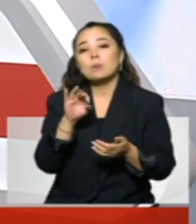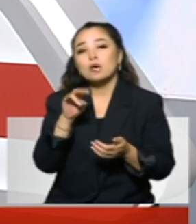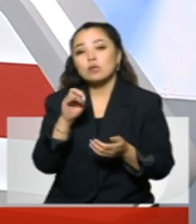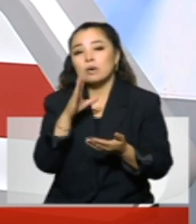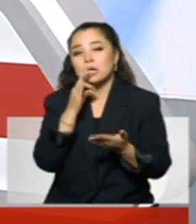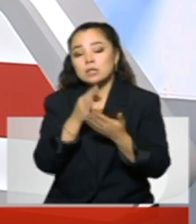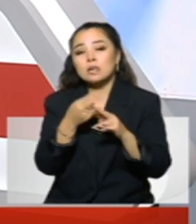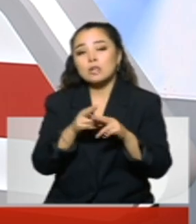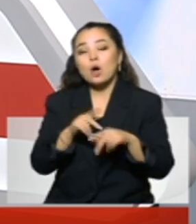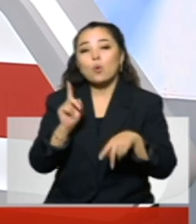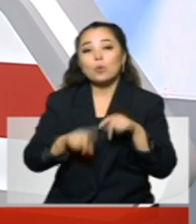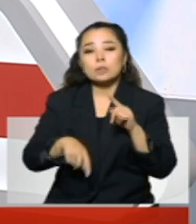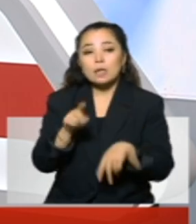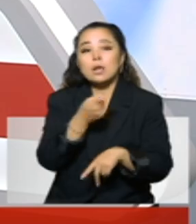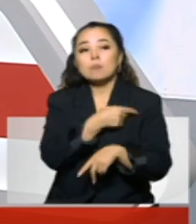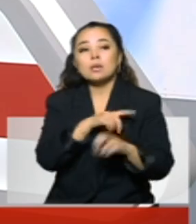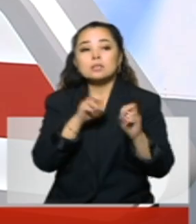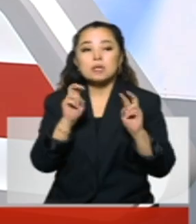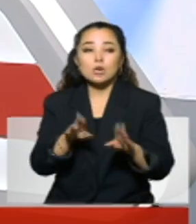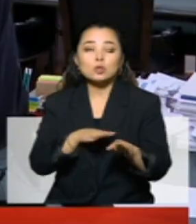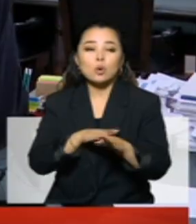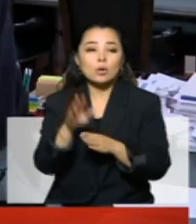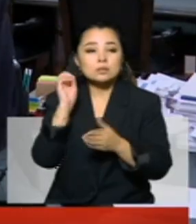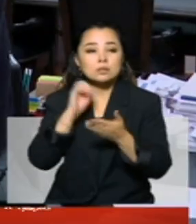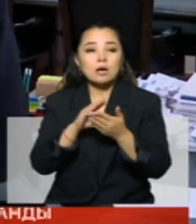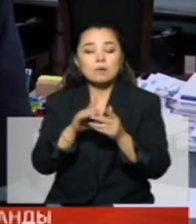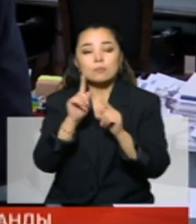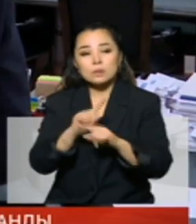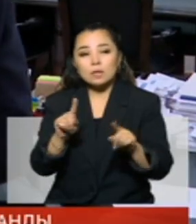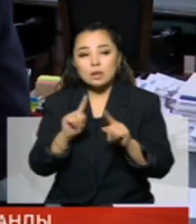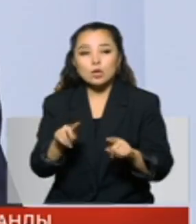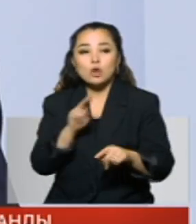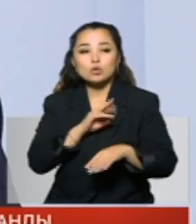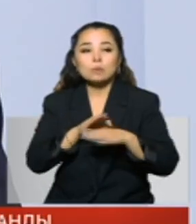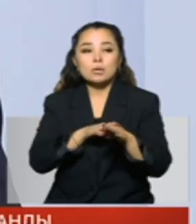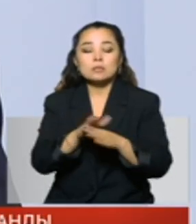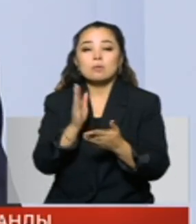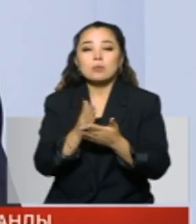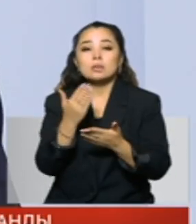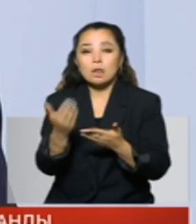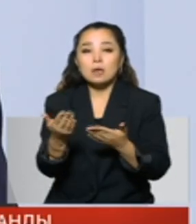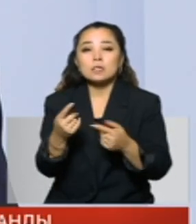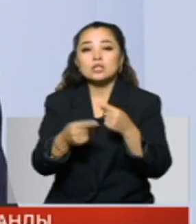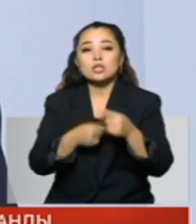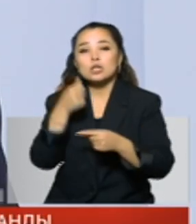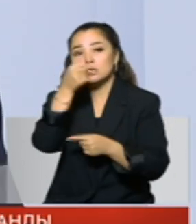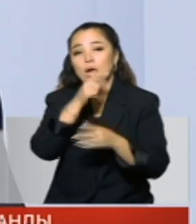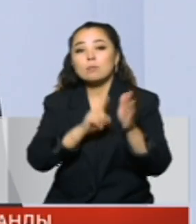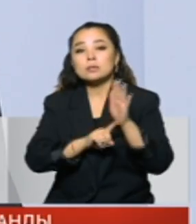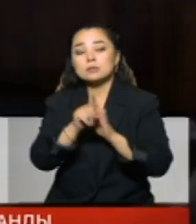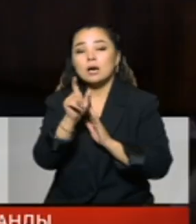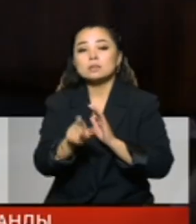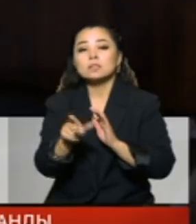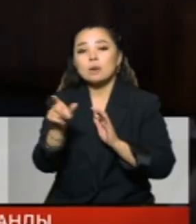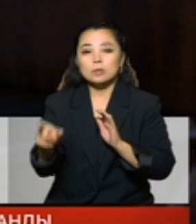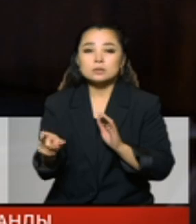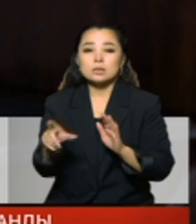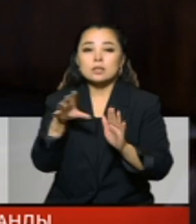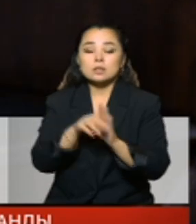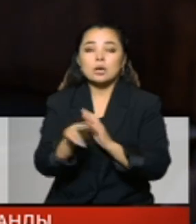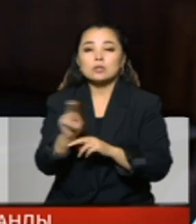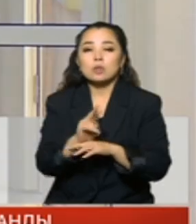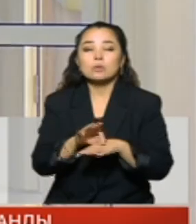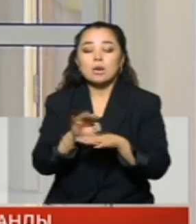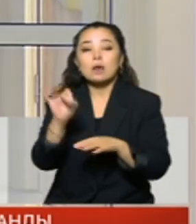айтуынша, бүгінде отандық медицинаны толық цифрландыру жұмыстары қарқынды жүріп жатыр. Енді келер жылдан бастап азаматтардың емделу